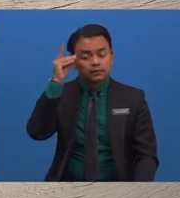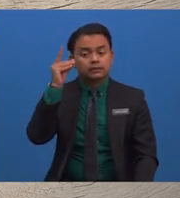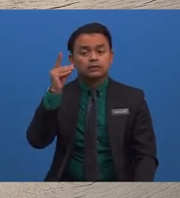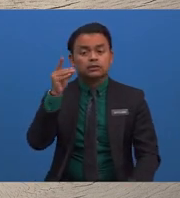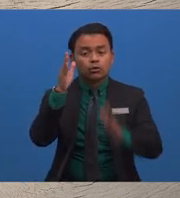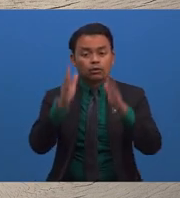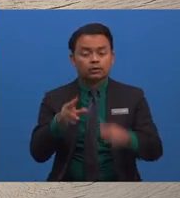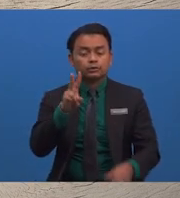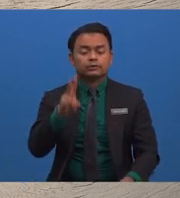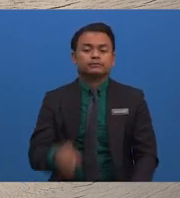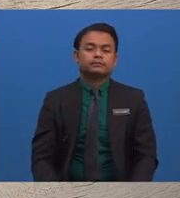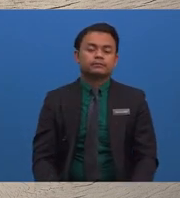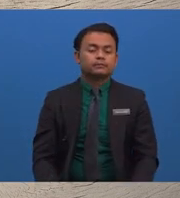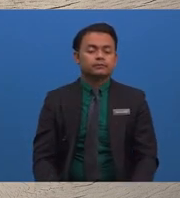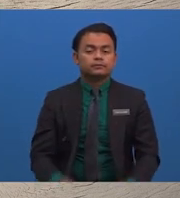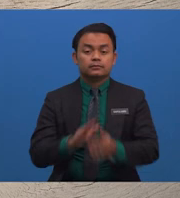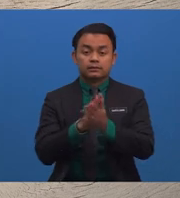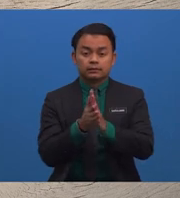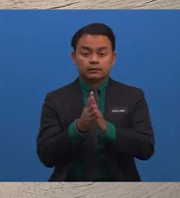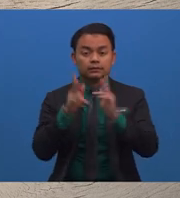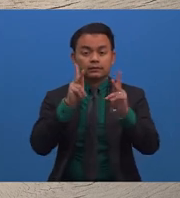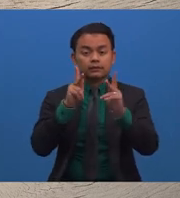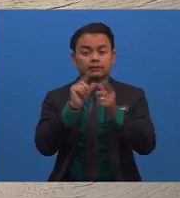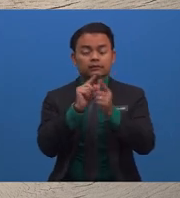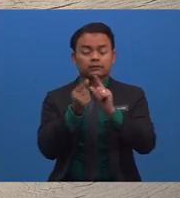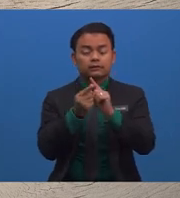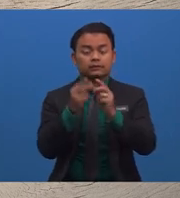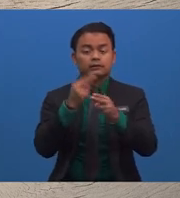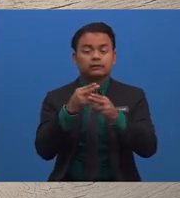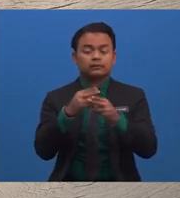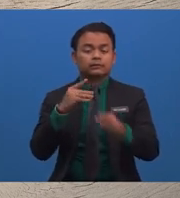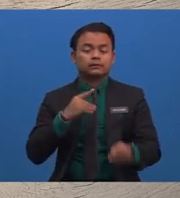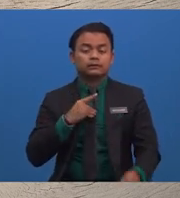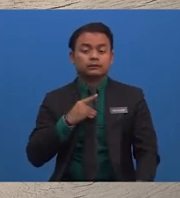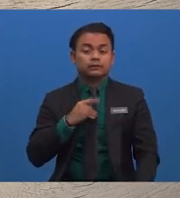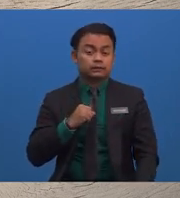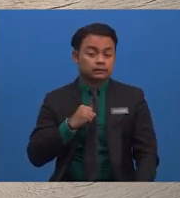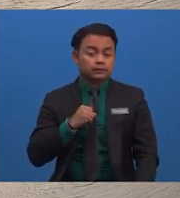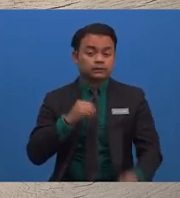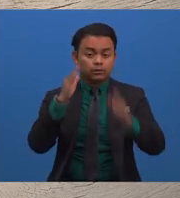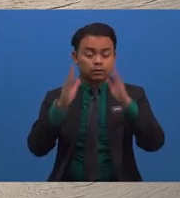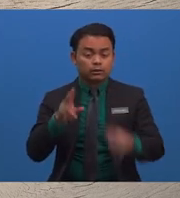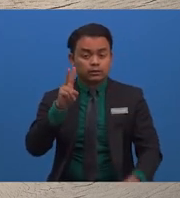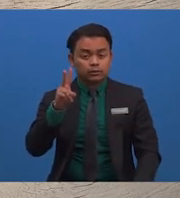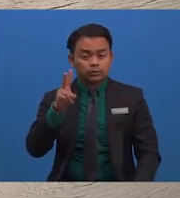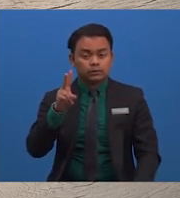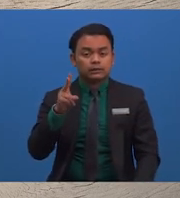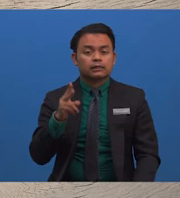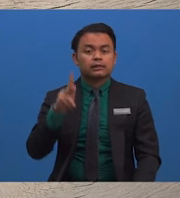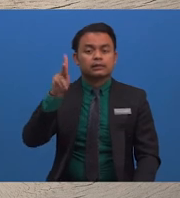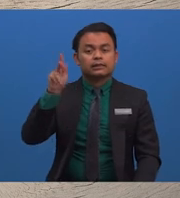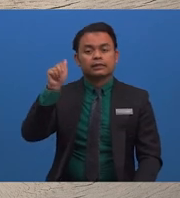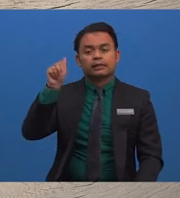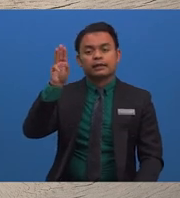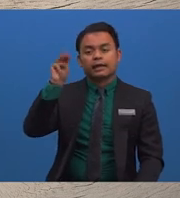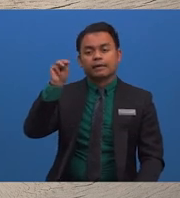Jadi, kata ganti nama diri orang kedua yang sesuai digunakan ialah kamu. Mari